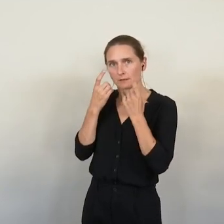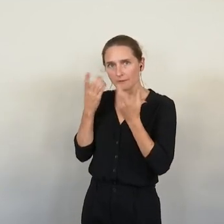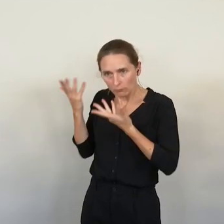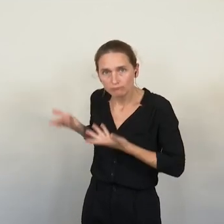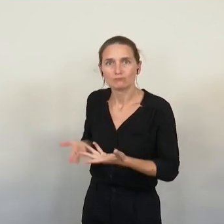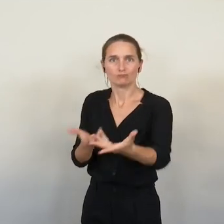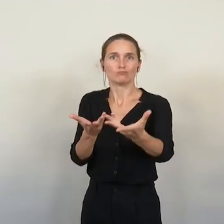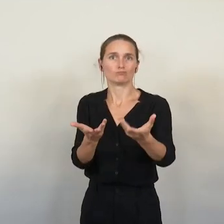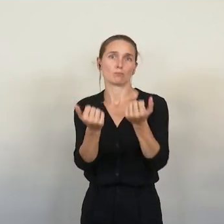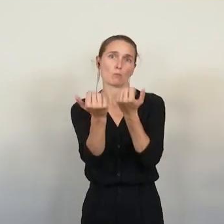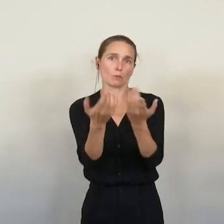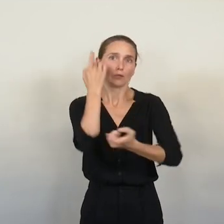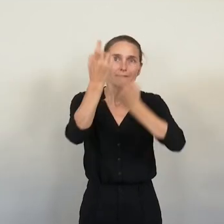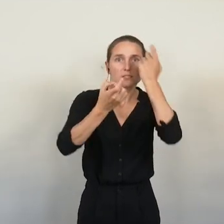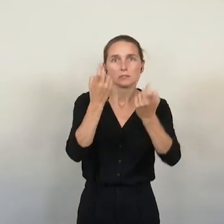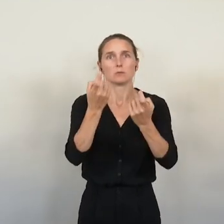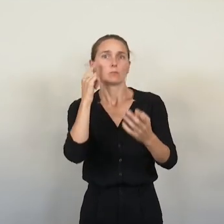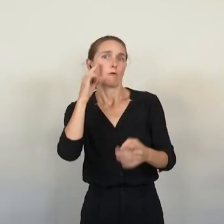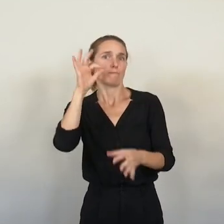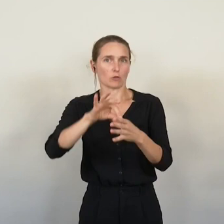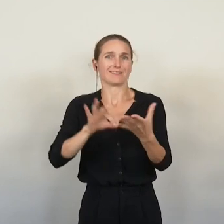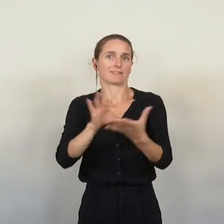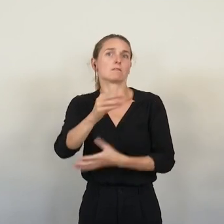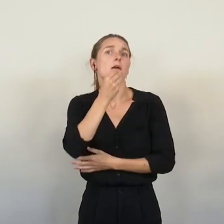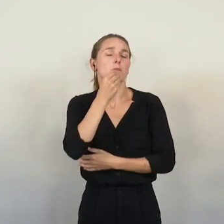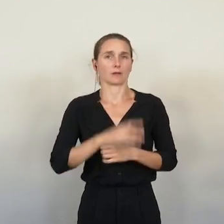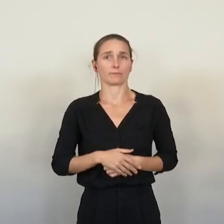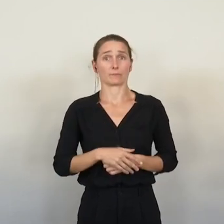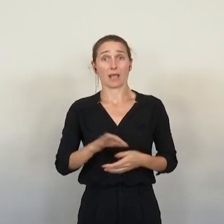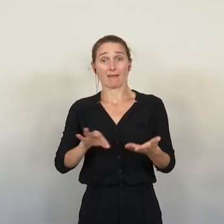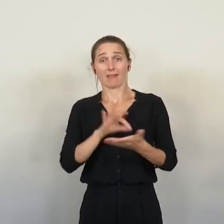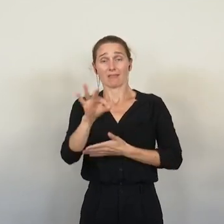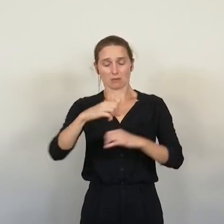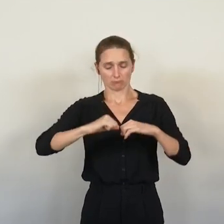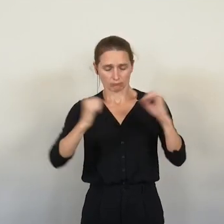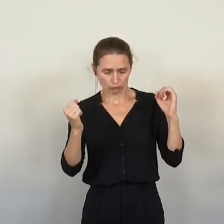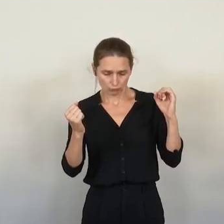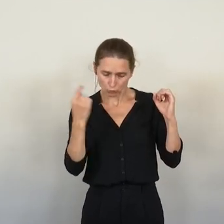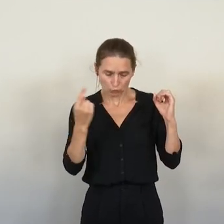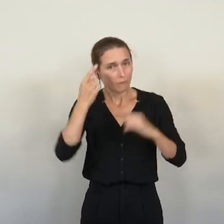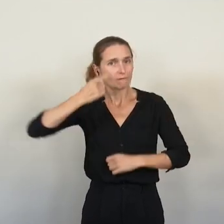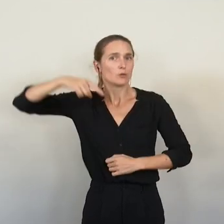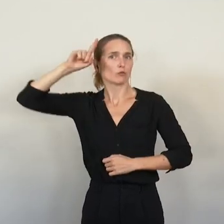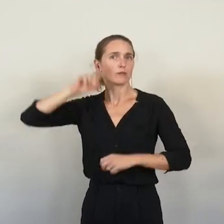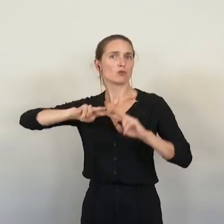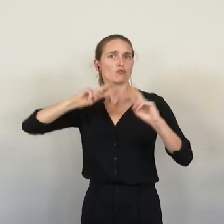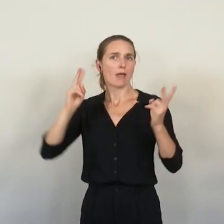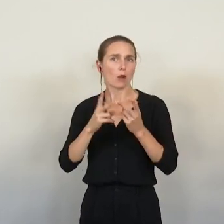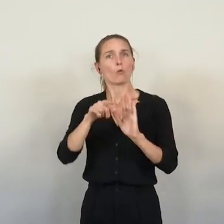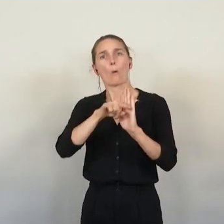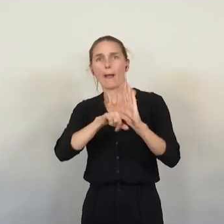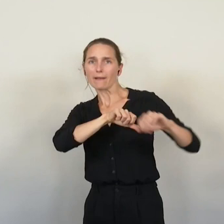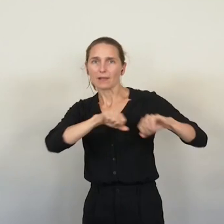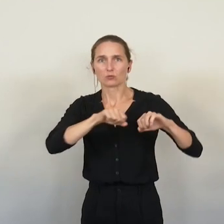conseil municipal toute stratégie repose sur un esprit général sur des principe d'action ils sont ici au nombre de